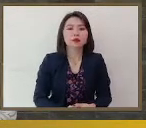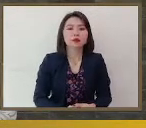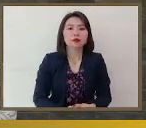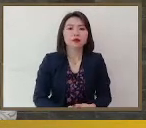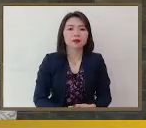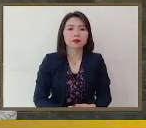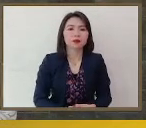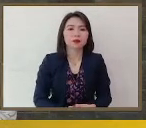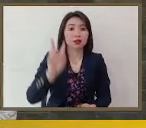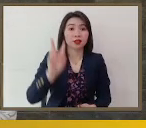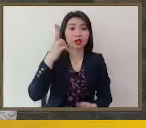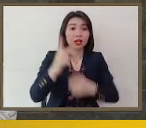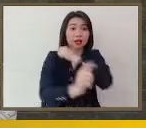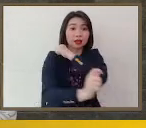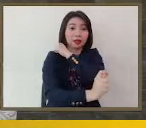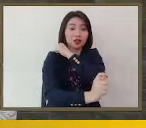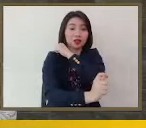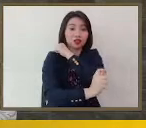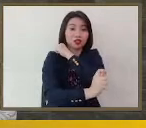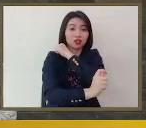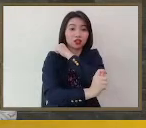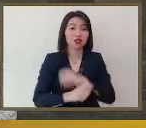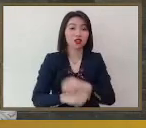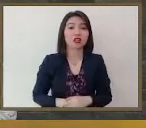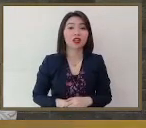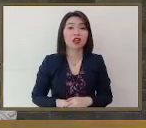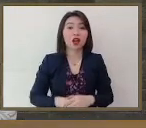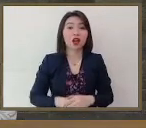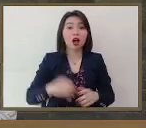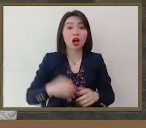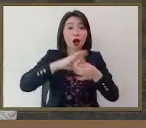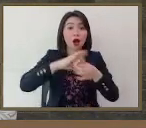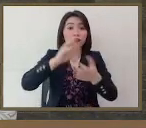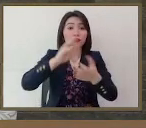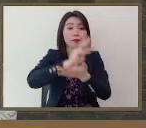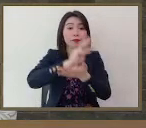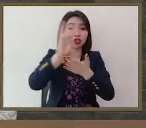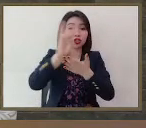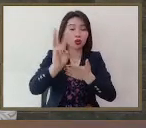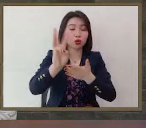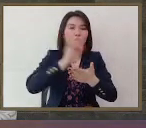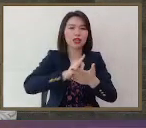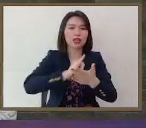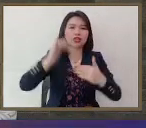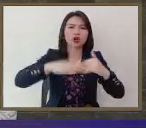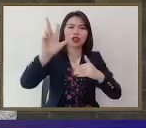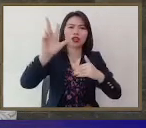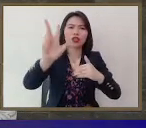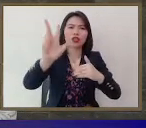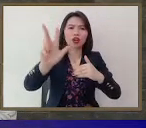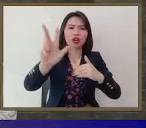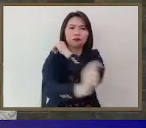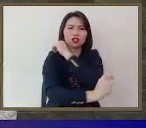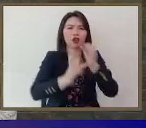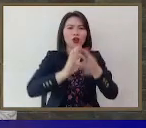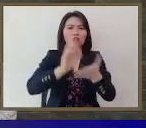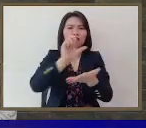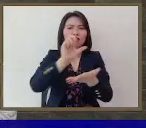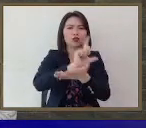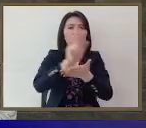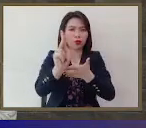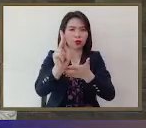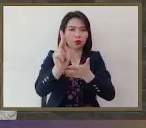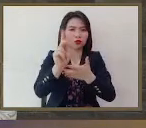second temptation ay nasa third temptation na po ni Luke. At yung third temptation ni Luke ay nasa second temptation ni